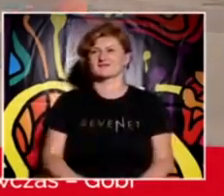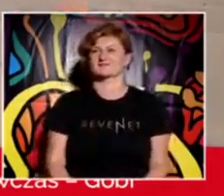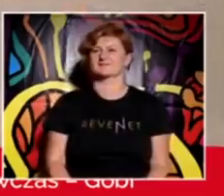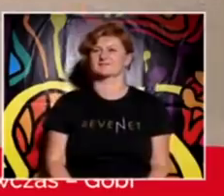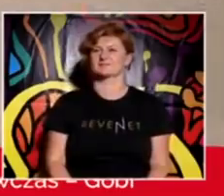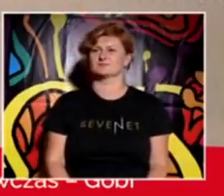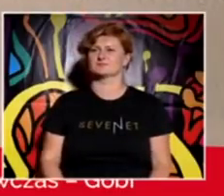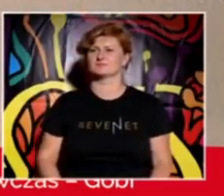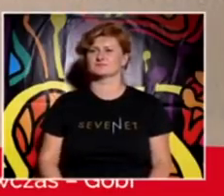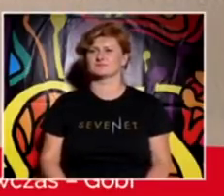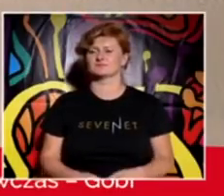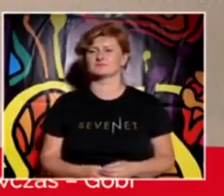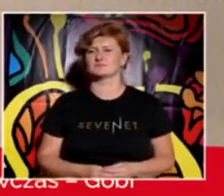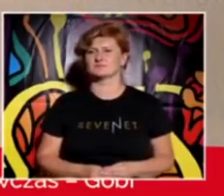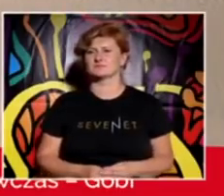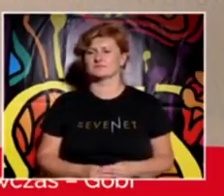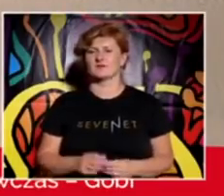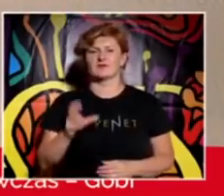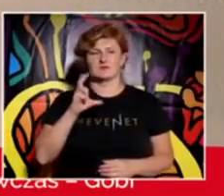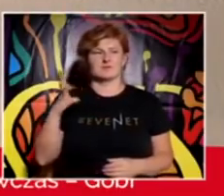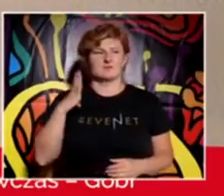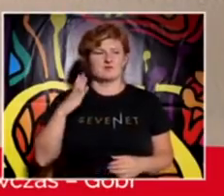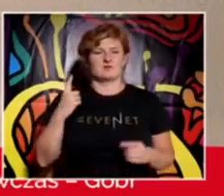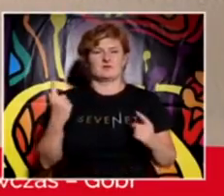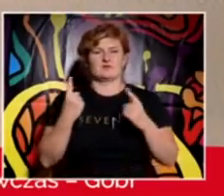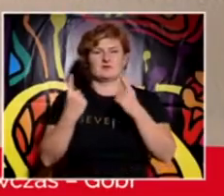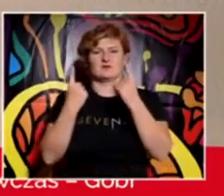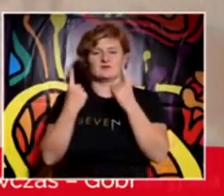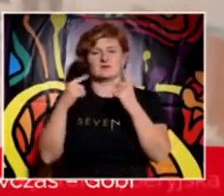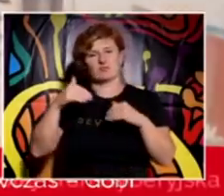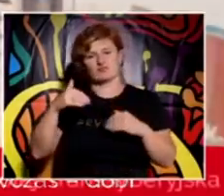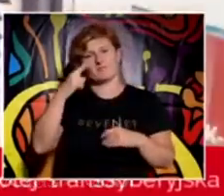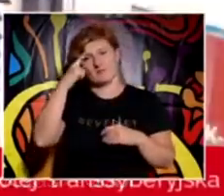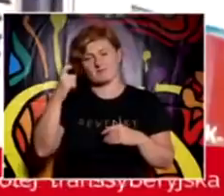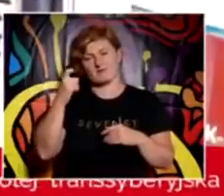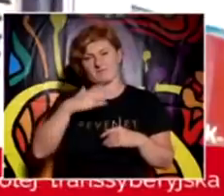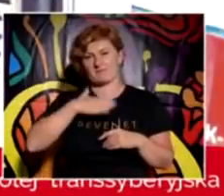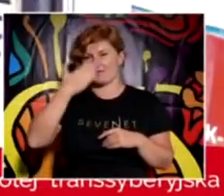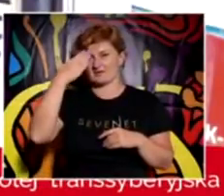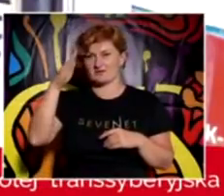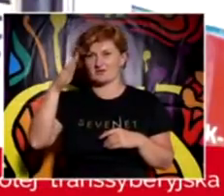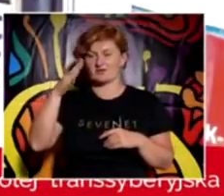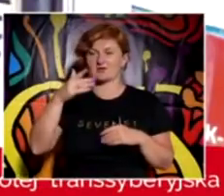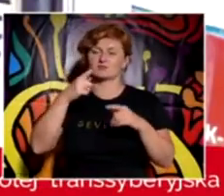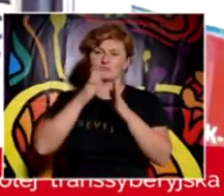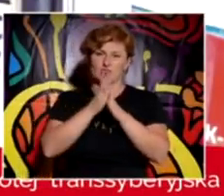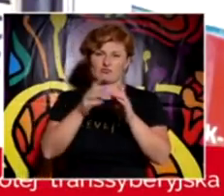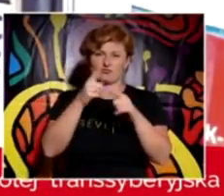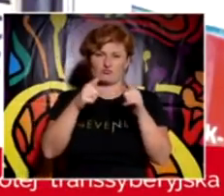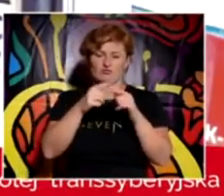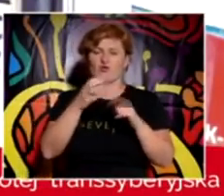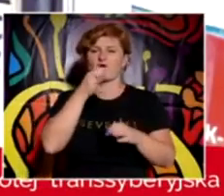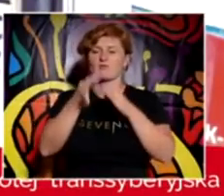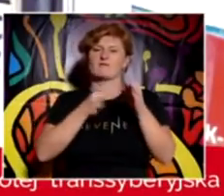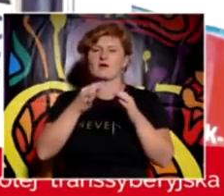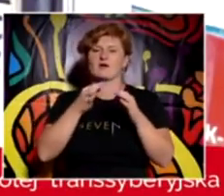właśnie. A czy zdarzyło wam się, może pamiętacie, mam nadzieję, bo chciałbym, żebyście krótko o tym opowiedzieli, spotkać,